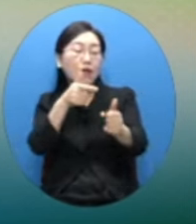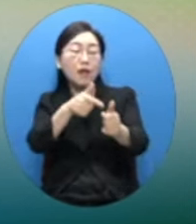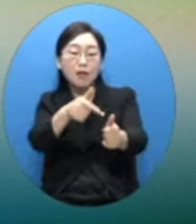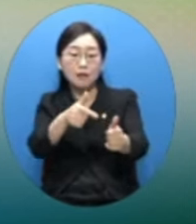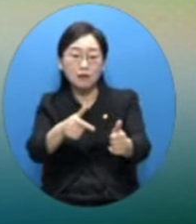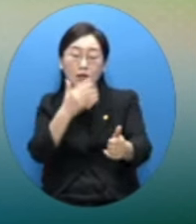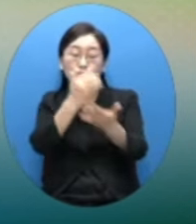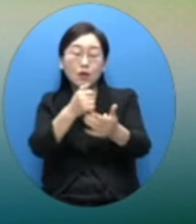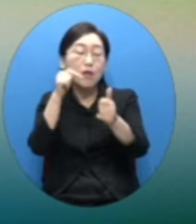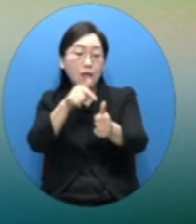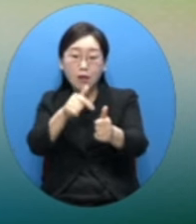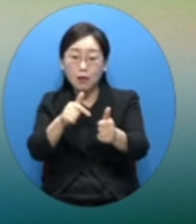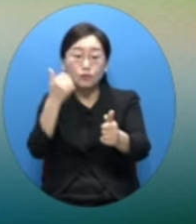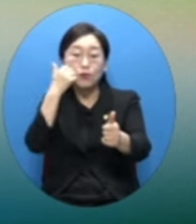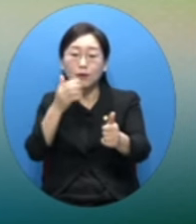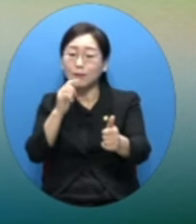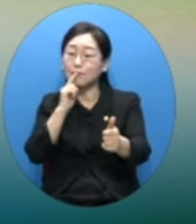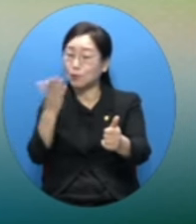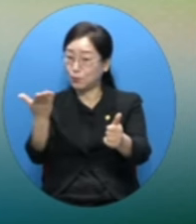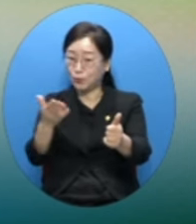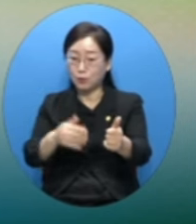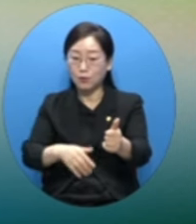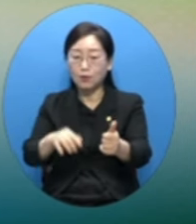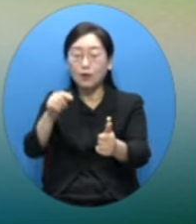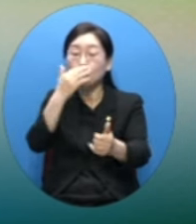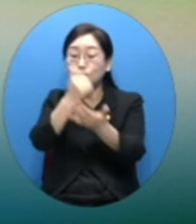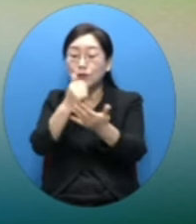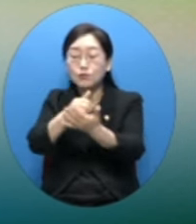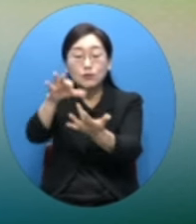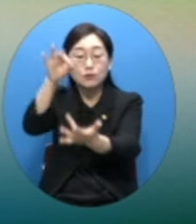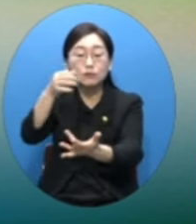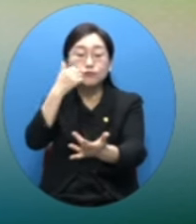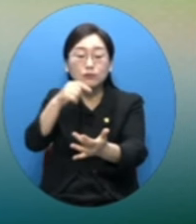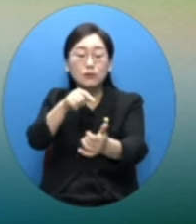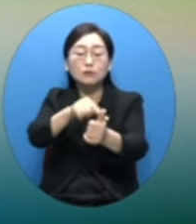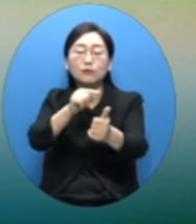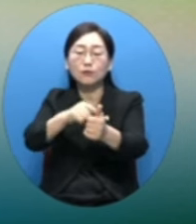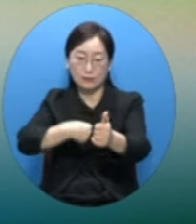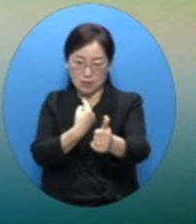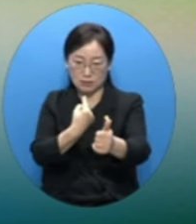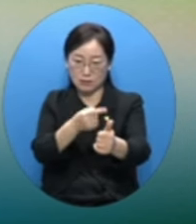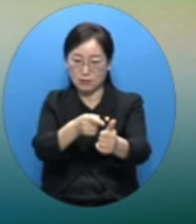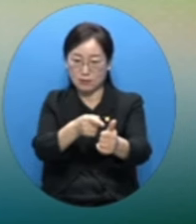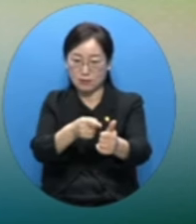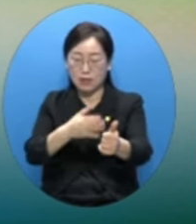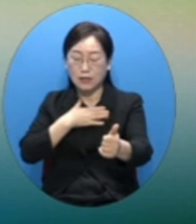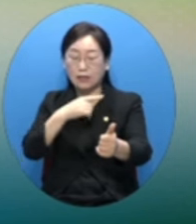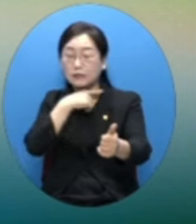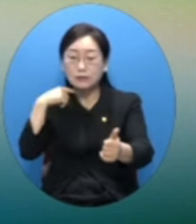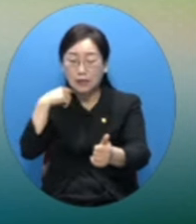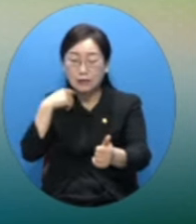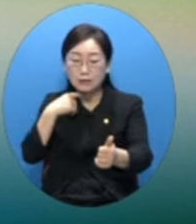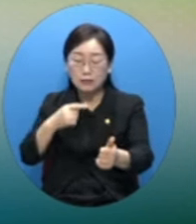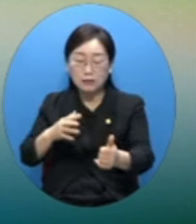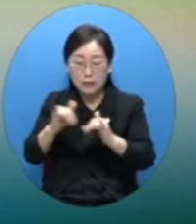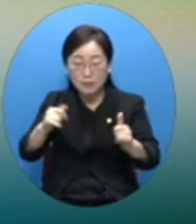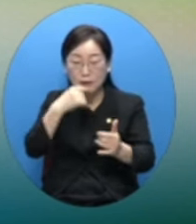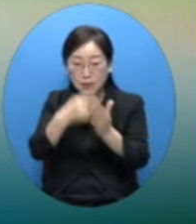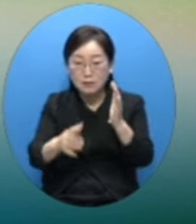아무도 없습니다. 그 선택을 한 사람은 결국 여러분 자신입니다. 자신을 희생양이라고 생각하지 말고